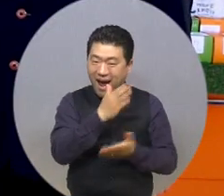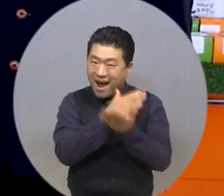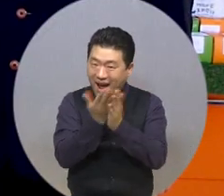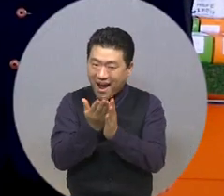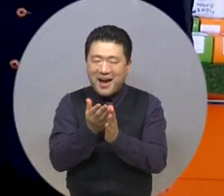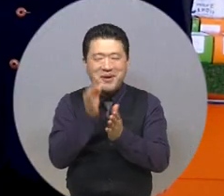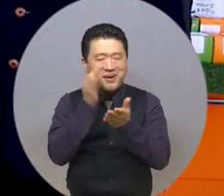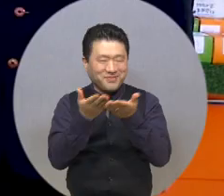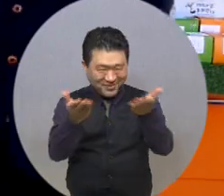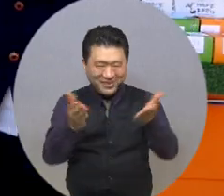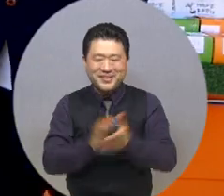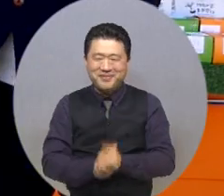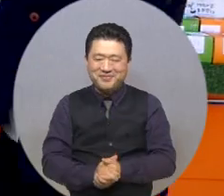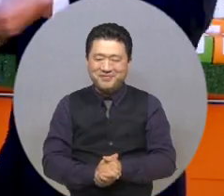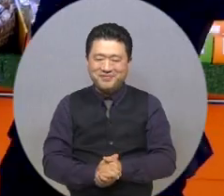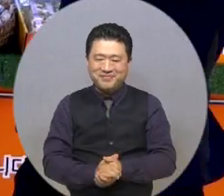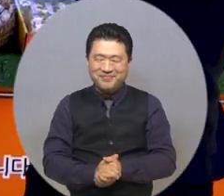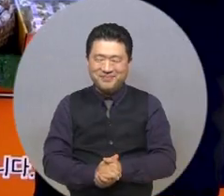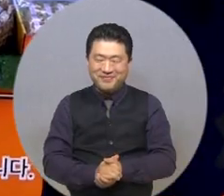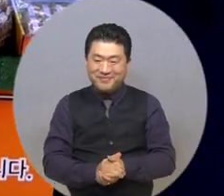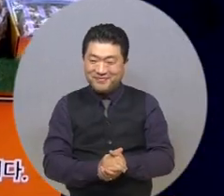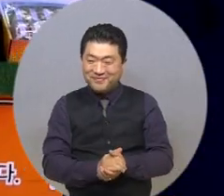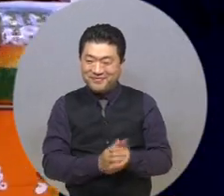바로 공개하겠습니다. 공개합니다.